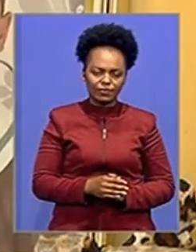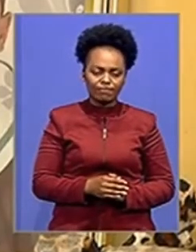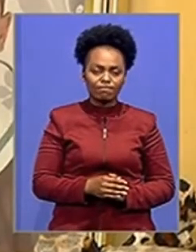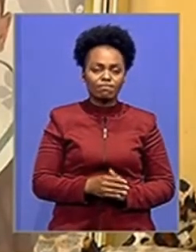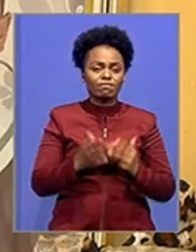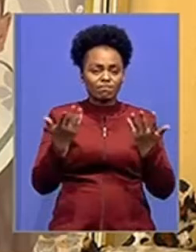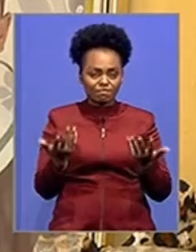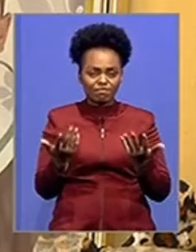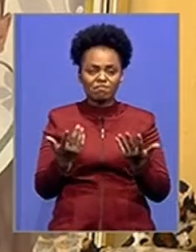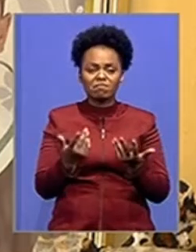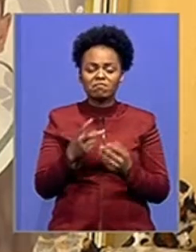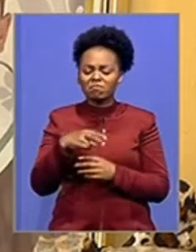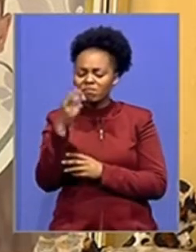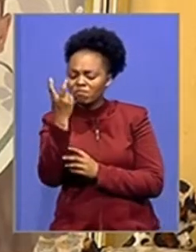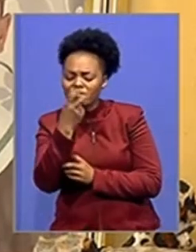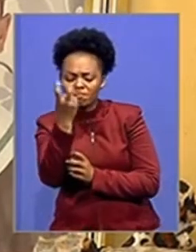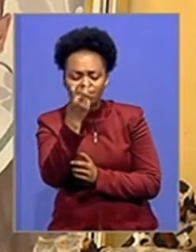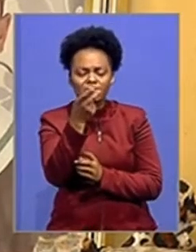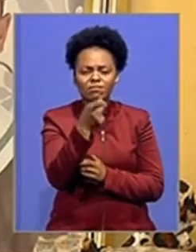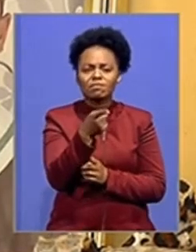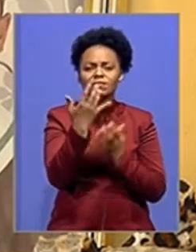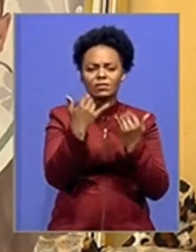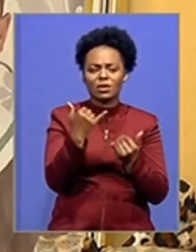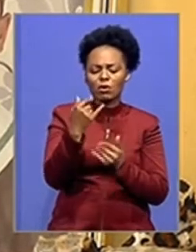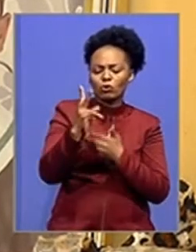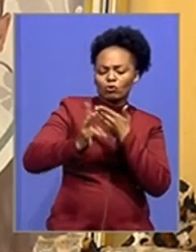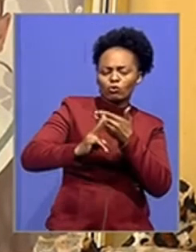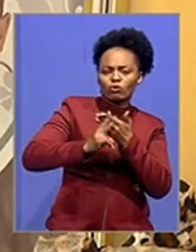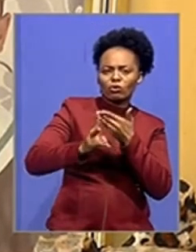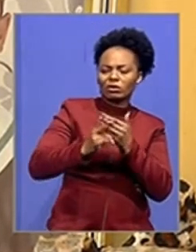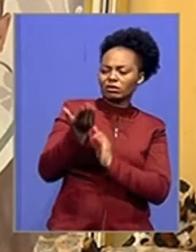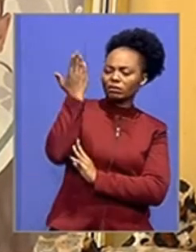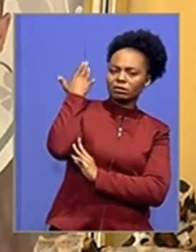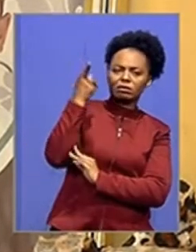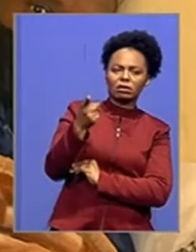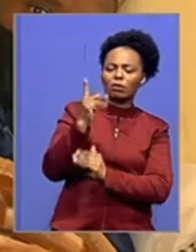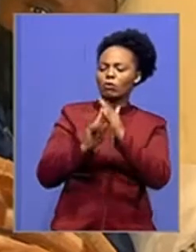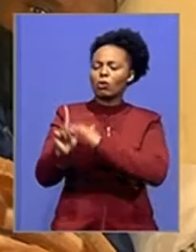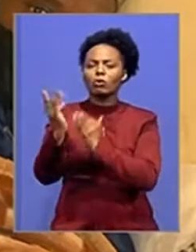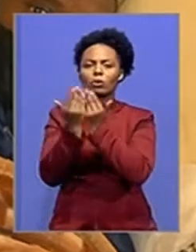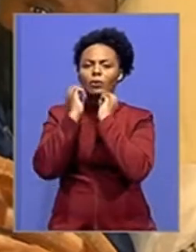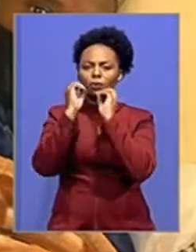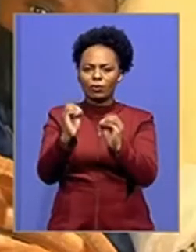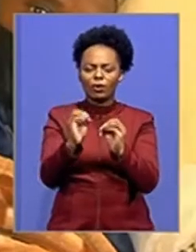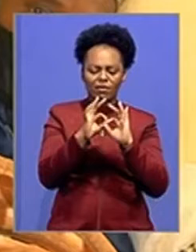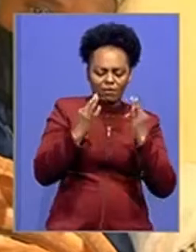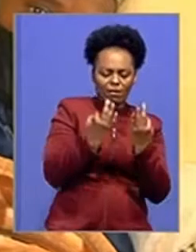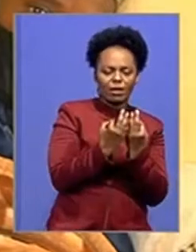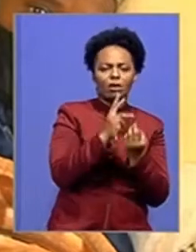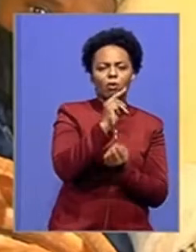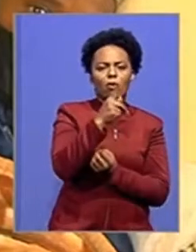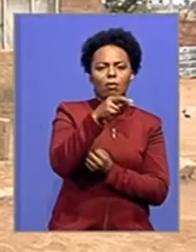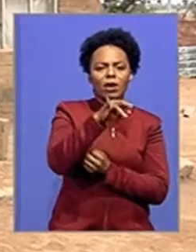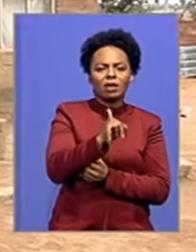Go latela dikutullo tša gore bana bao a senka ba ya sekolong dibeke tše pedi tša go feta ba lapa la ga Nkomane ba sa garotšwe matswalo ke